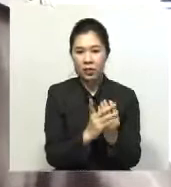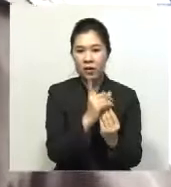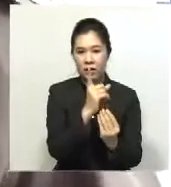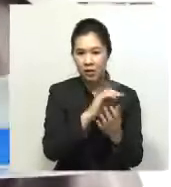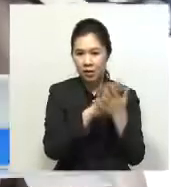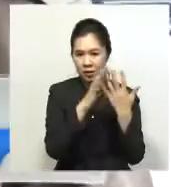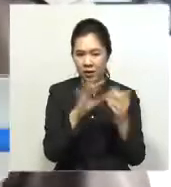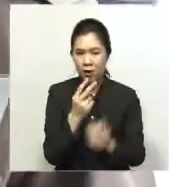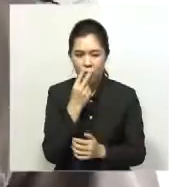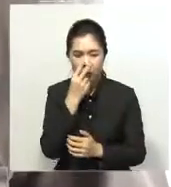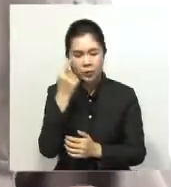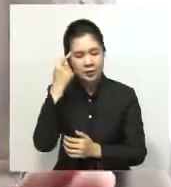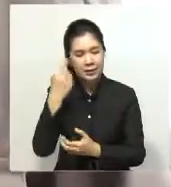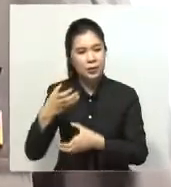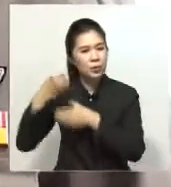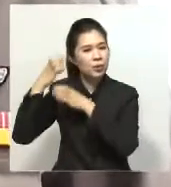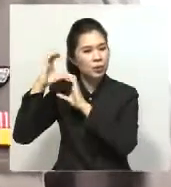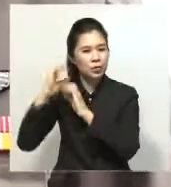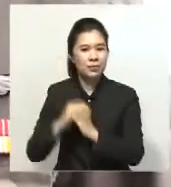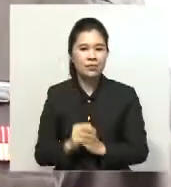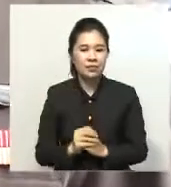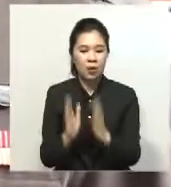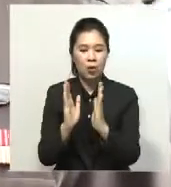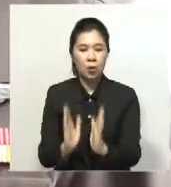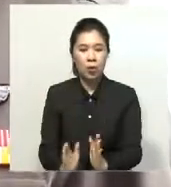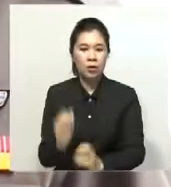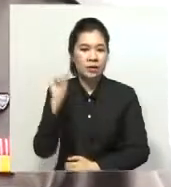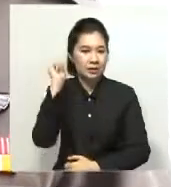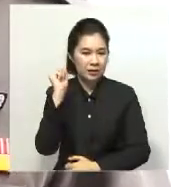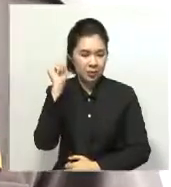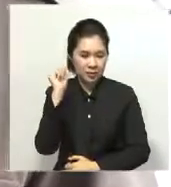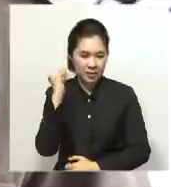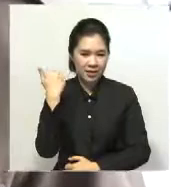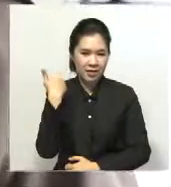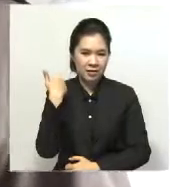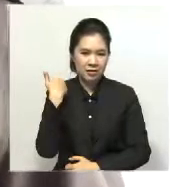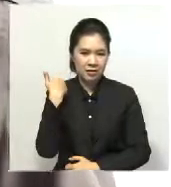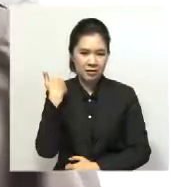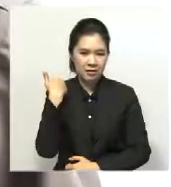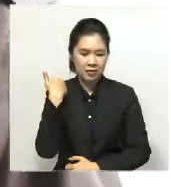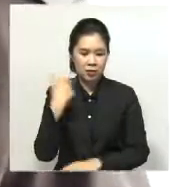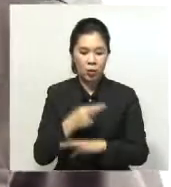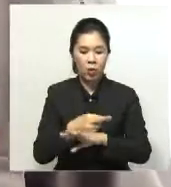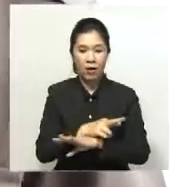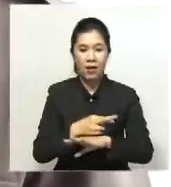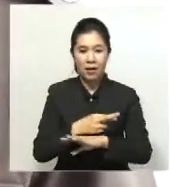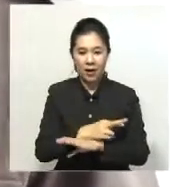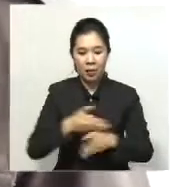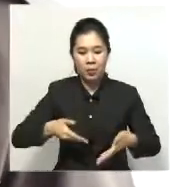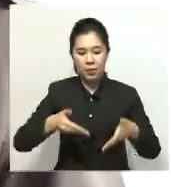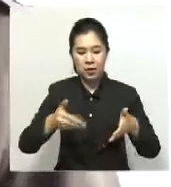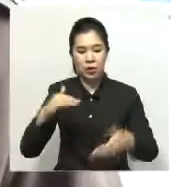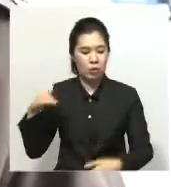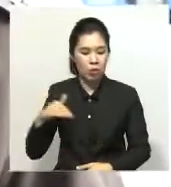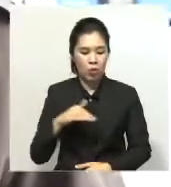ปแล้วเนี่ยครับเราจะมาทบทวนนะครับจำนวนผู้โดยสารที่ใช้รถเมล์โดยที่ไม่ผ่านถนนรามคำแหงกับผู้โดยสารที่